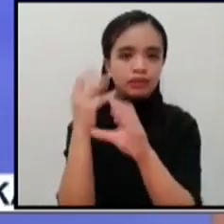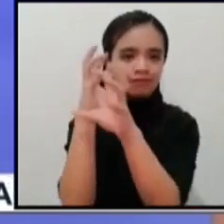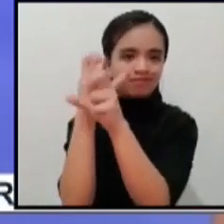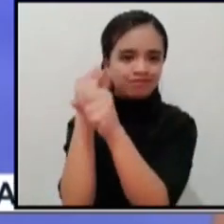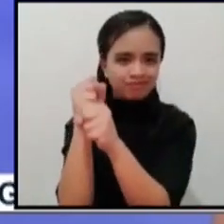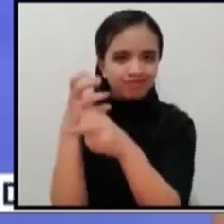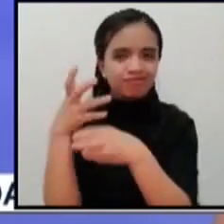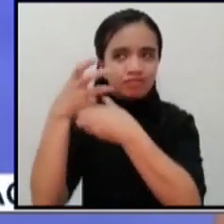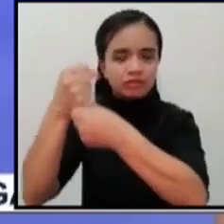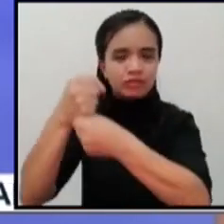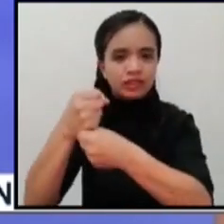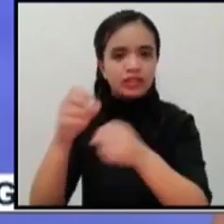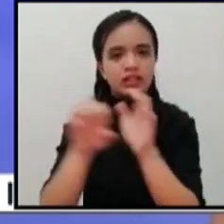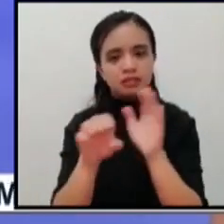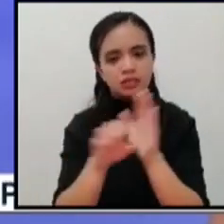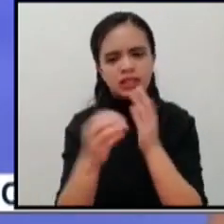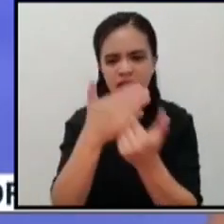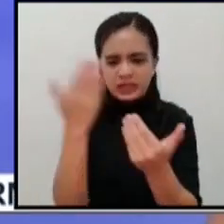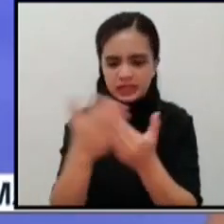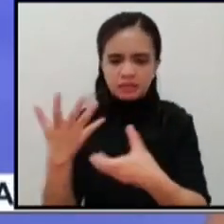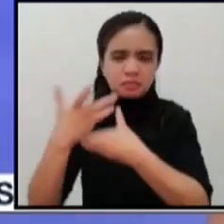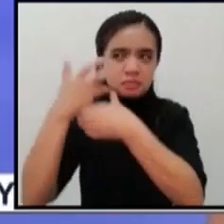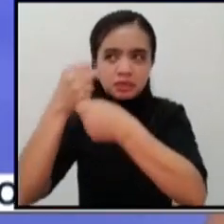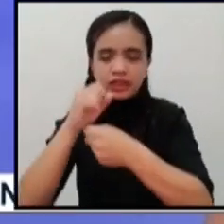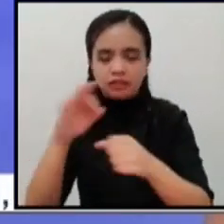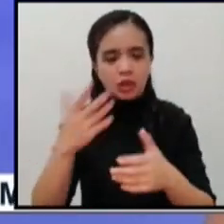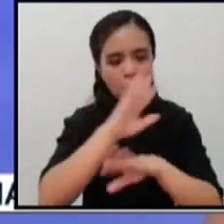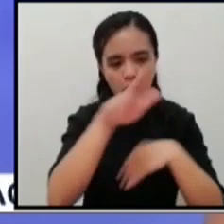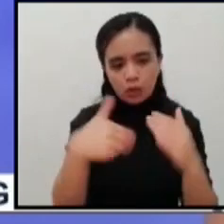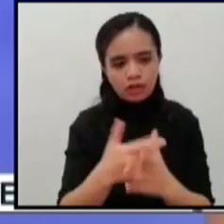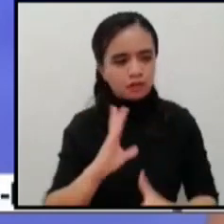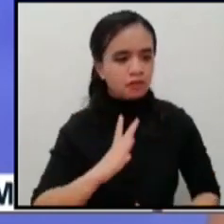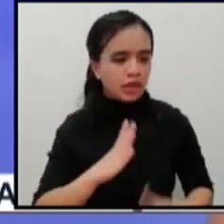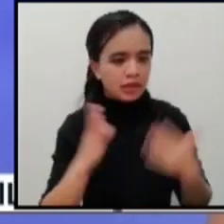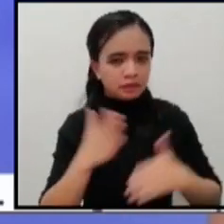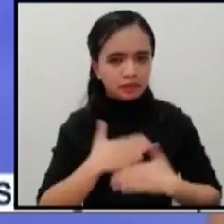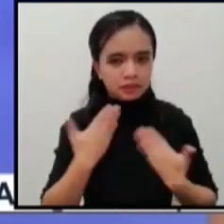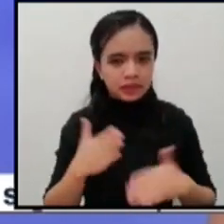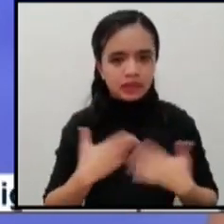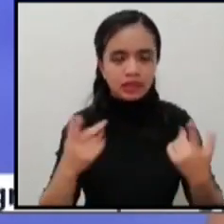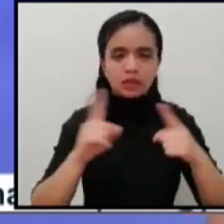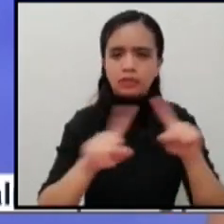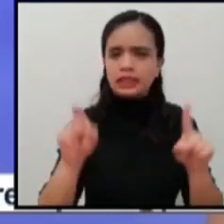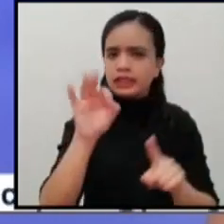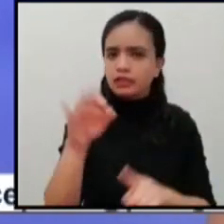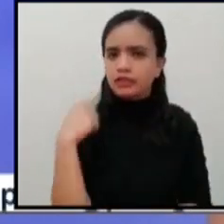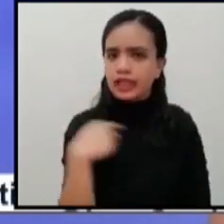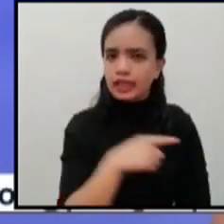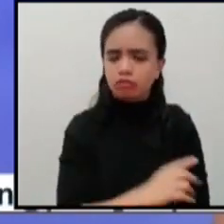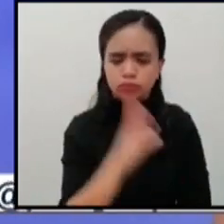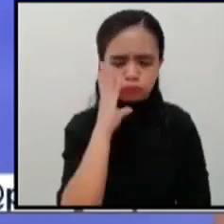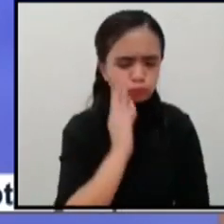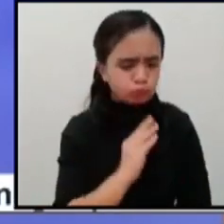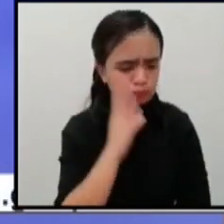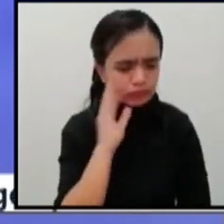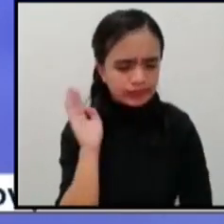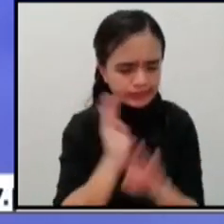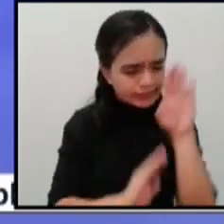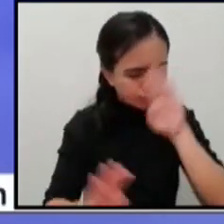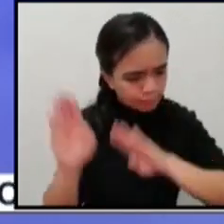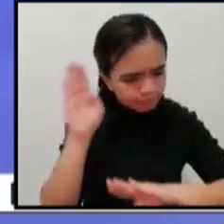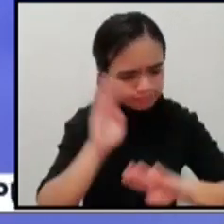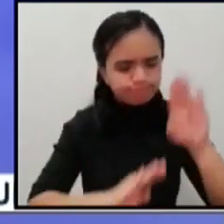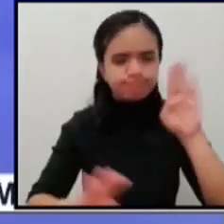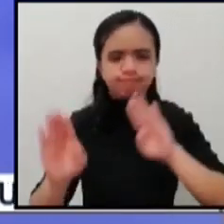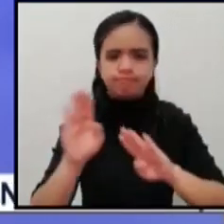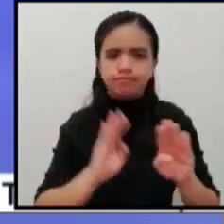ang lahat, kapag everything is okay. Pero pagka tayo ay dumadanas sa mating pagsubok, lalo na sa mga oras na may